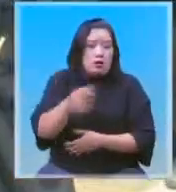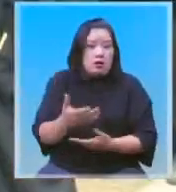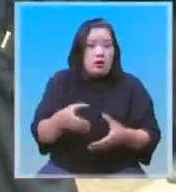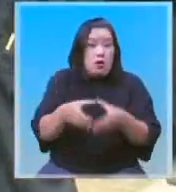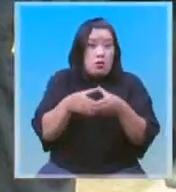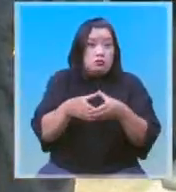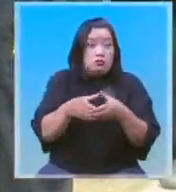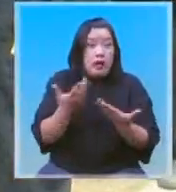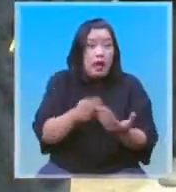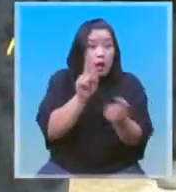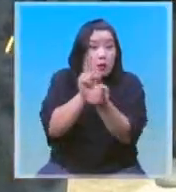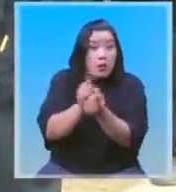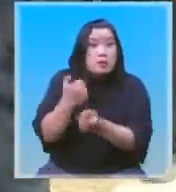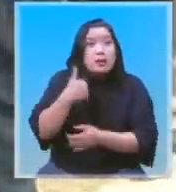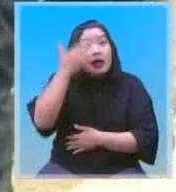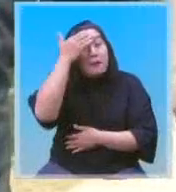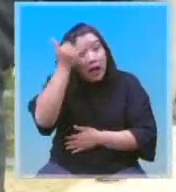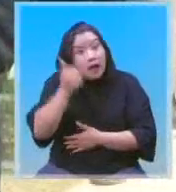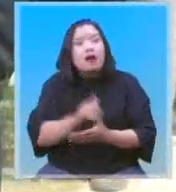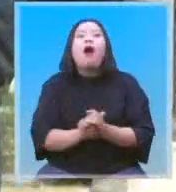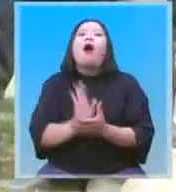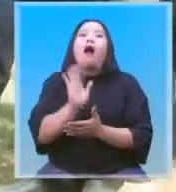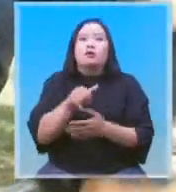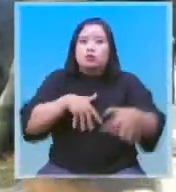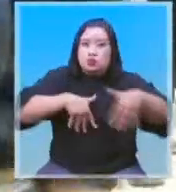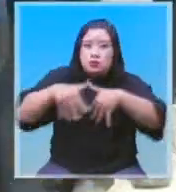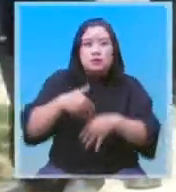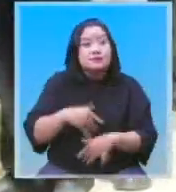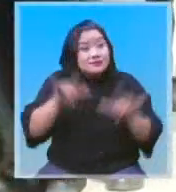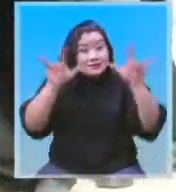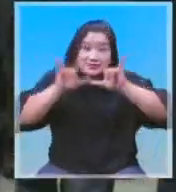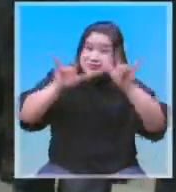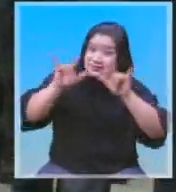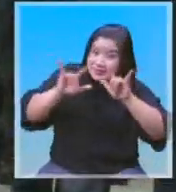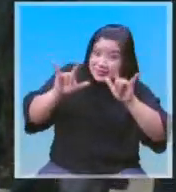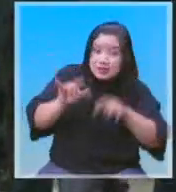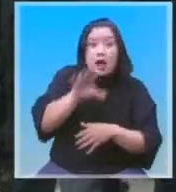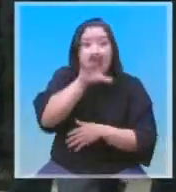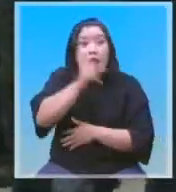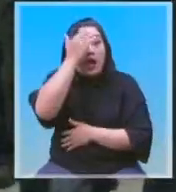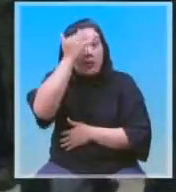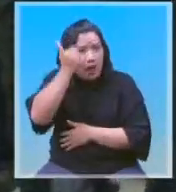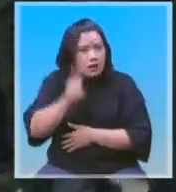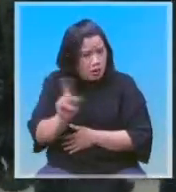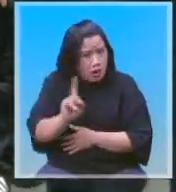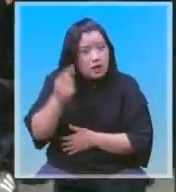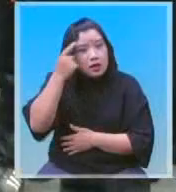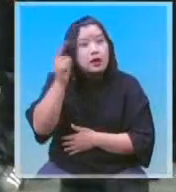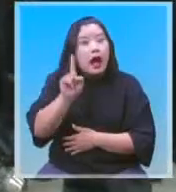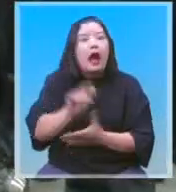ายก็มีคนเข้ามาให้กำลังใจสนับสนุนกันเต็มที่แหละครับเสียงตะโกนมาแต่ไกลเลยนะครับรู้ไหมเขาตะโกนว่าอะไร ว่าอะไรคะ ลุ